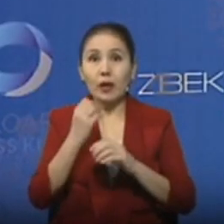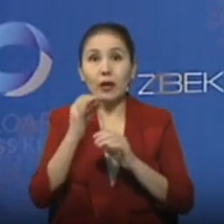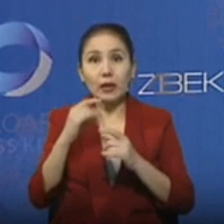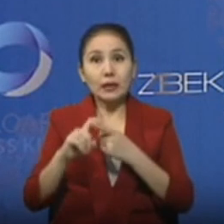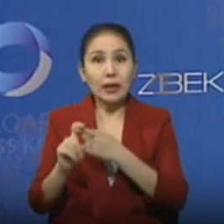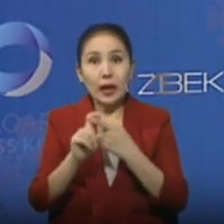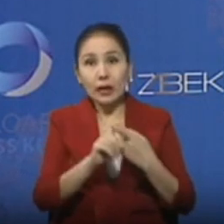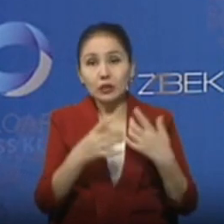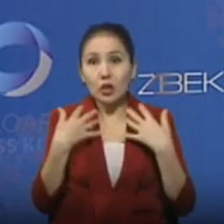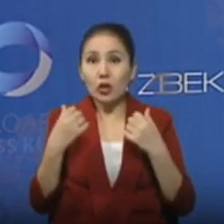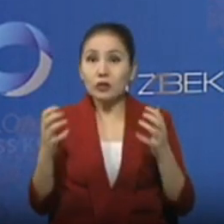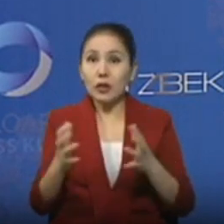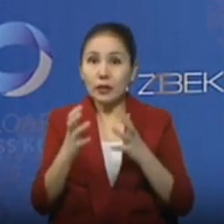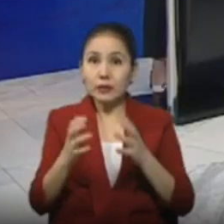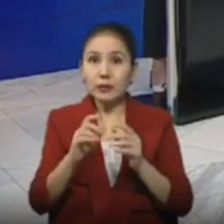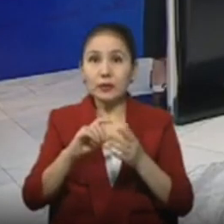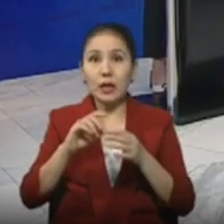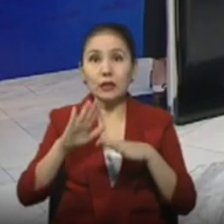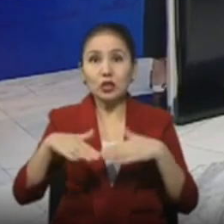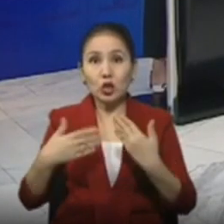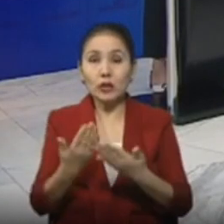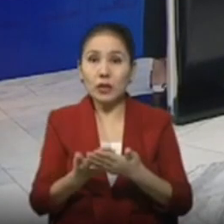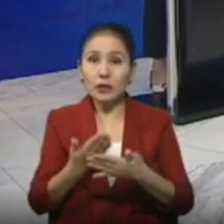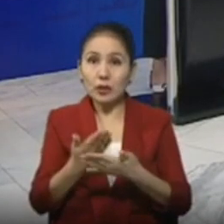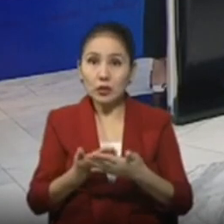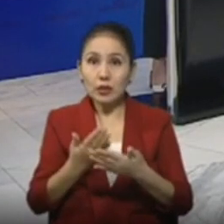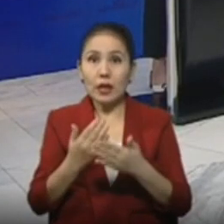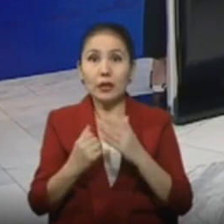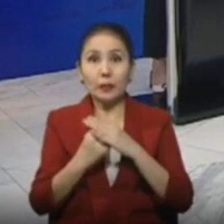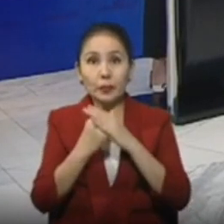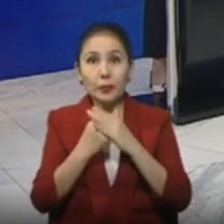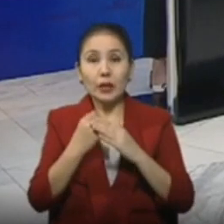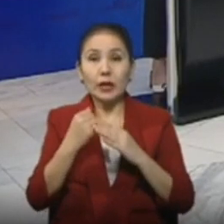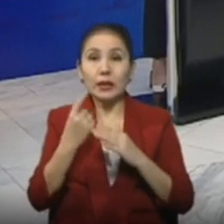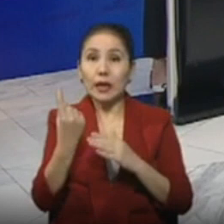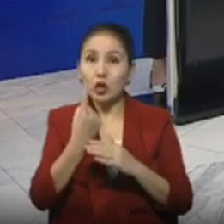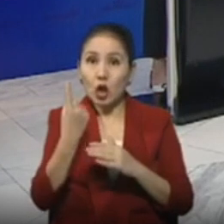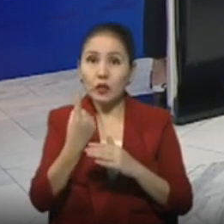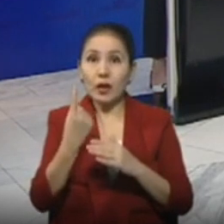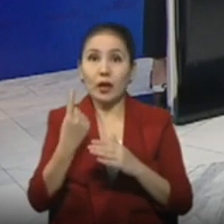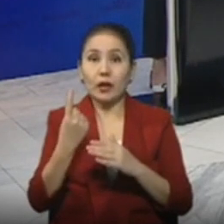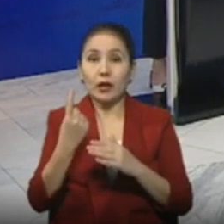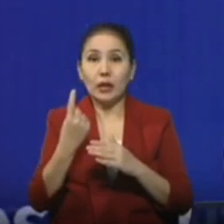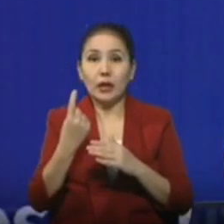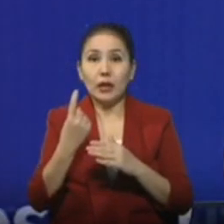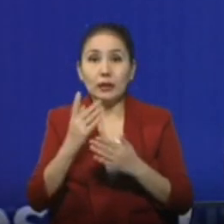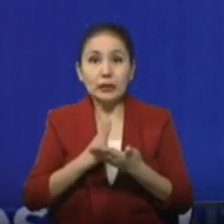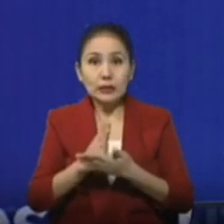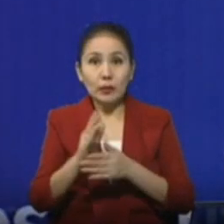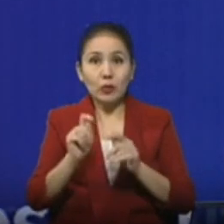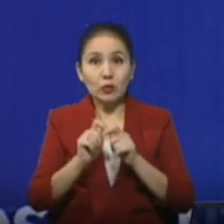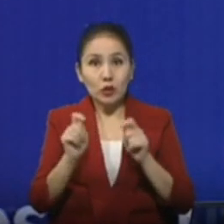bo'yicha Jahon sog'liqni saqlash tashkilotlarining tavsiyalariga asoslanib yagona uslubiy tizim joriy